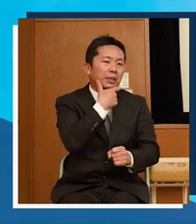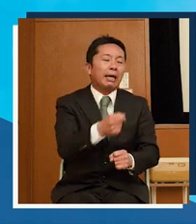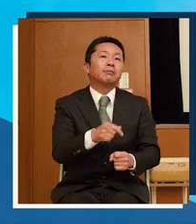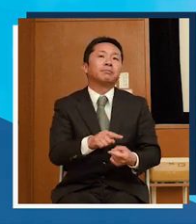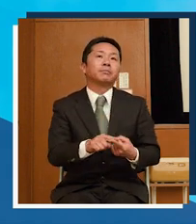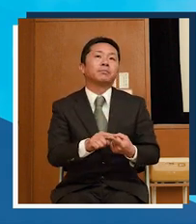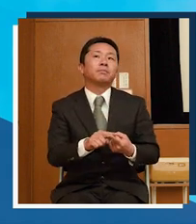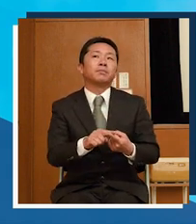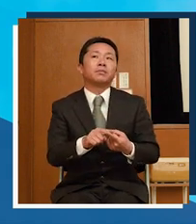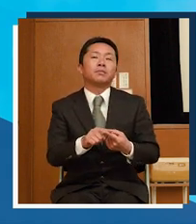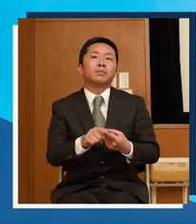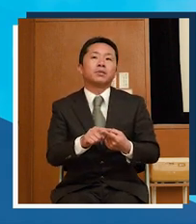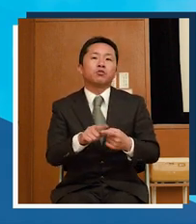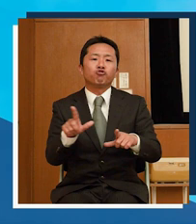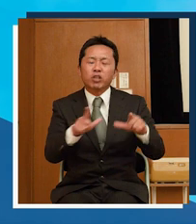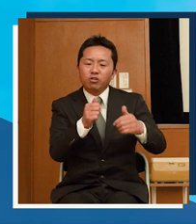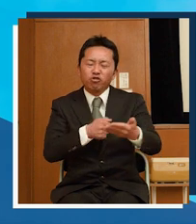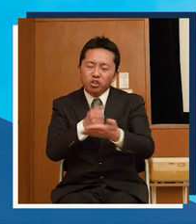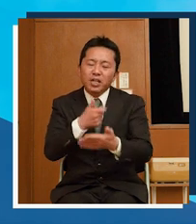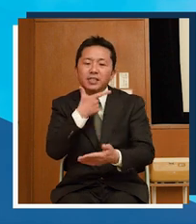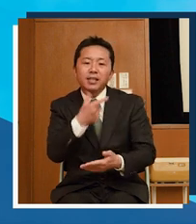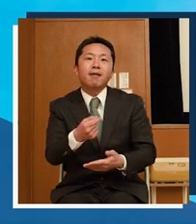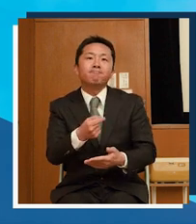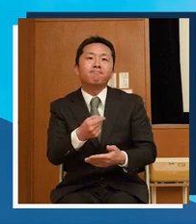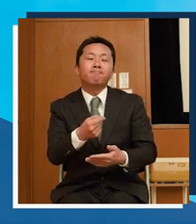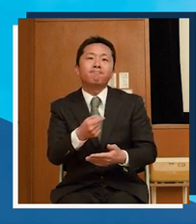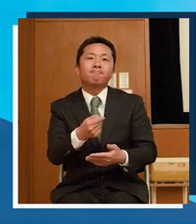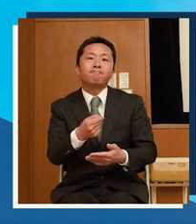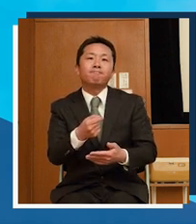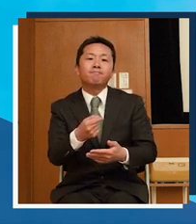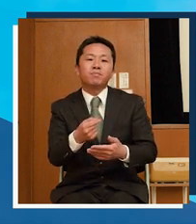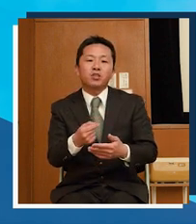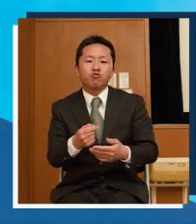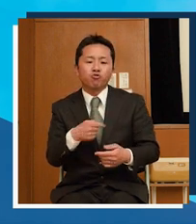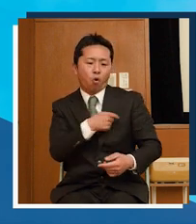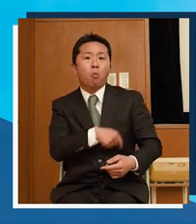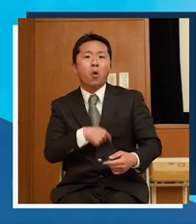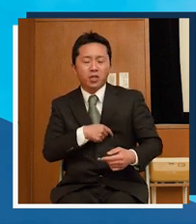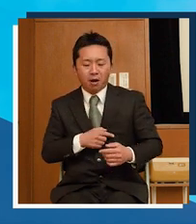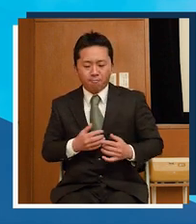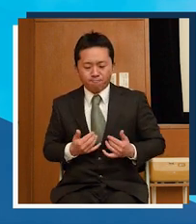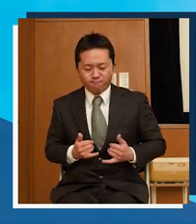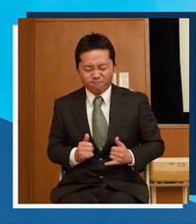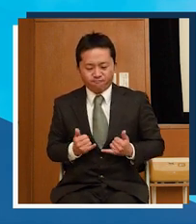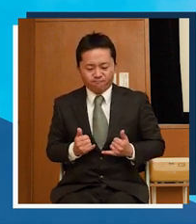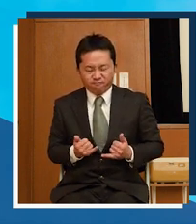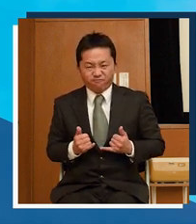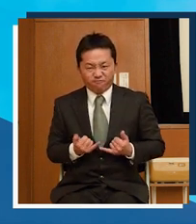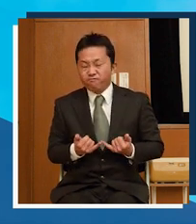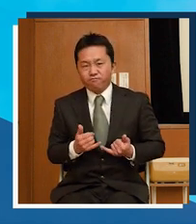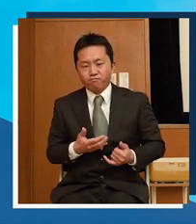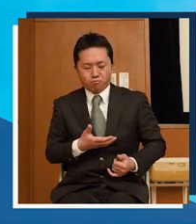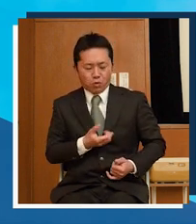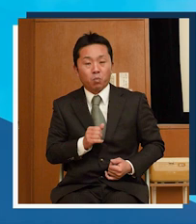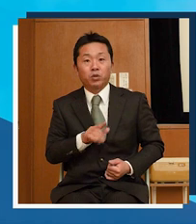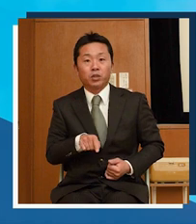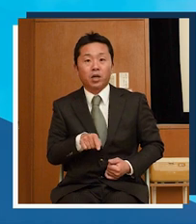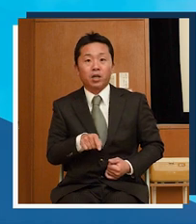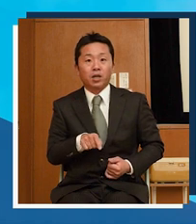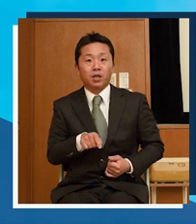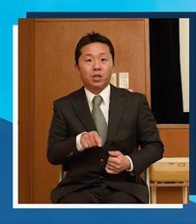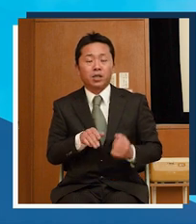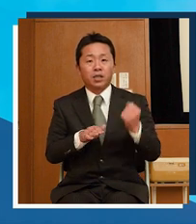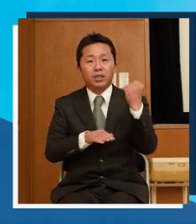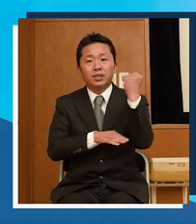平等な暮らしを実現したいという思いがいわゆる火山のマグマのようにえ限っていたわけですね基地あがの